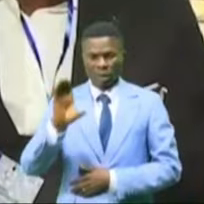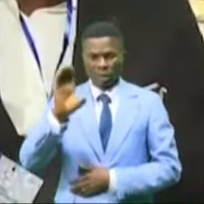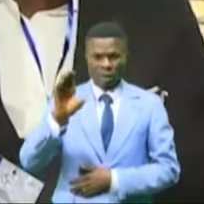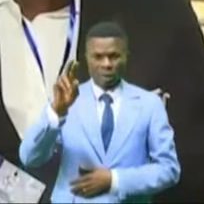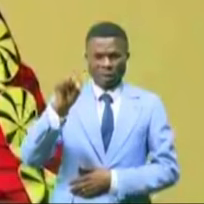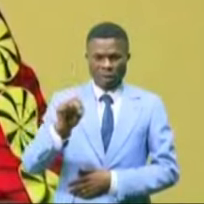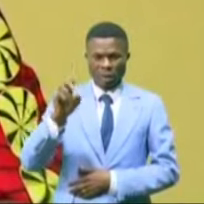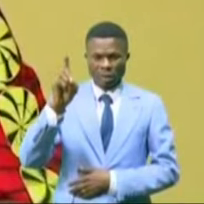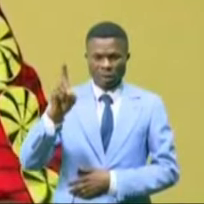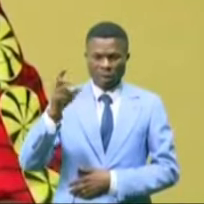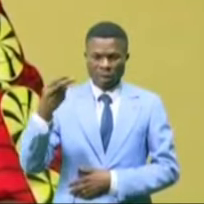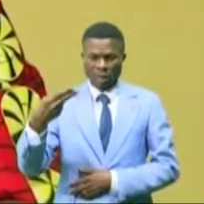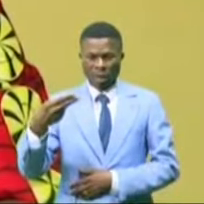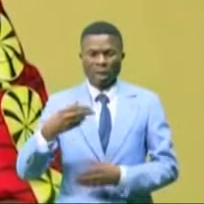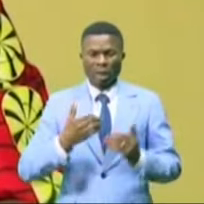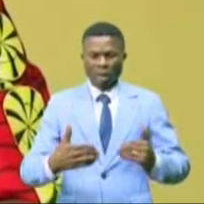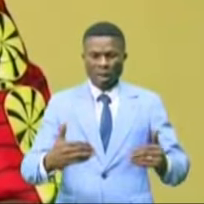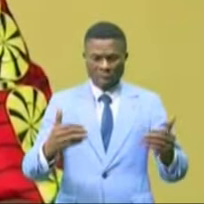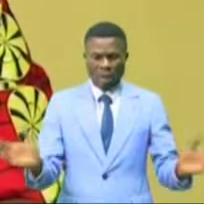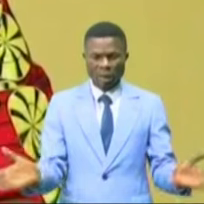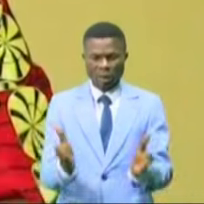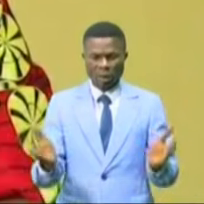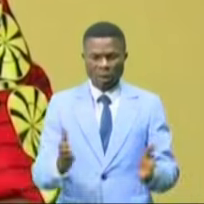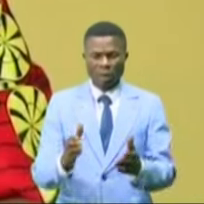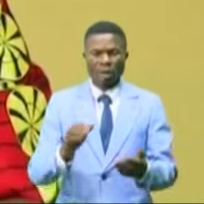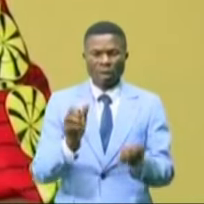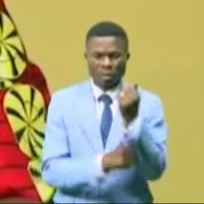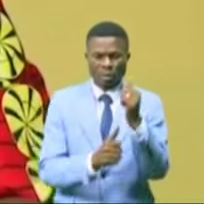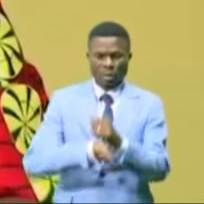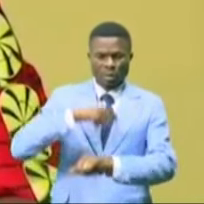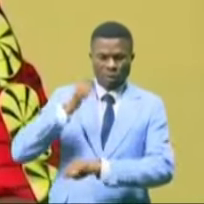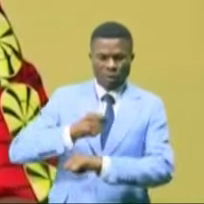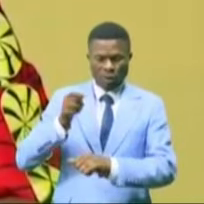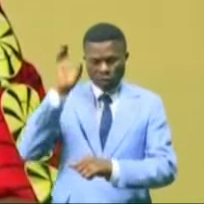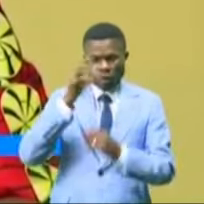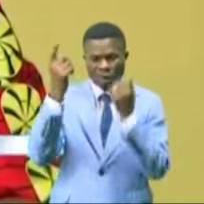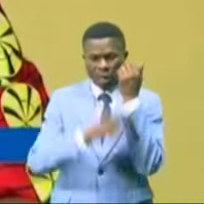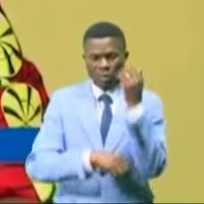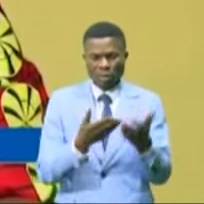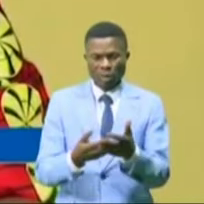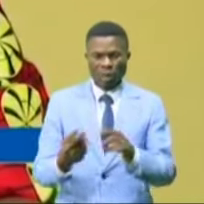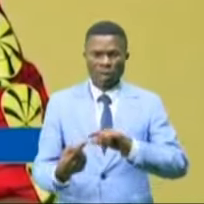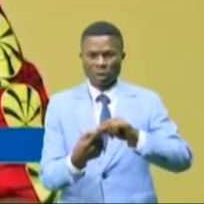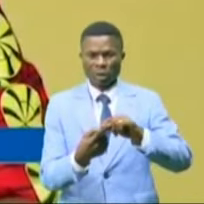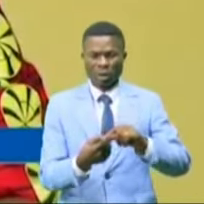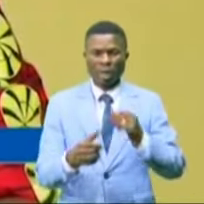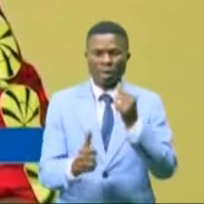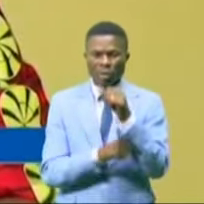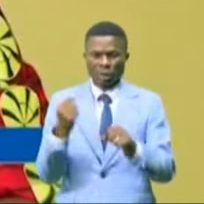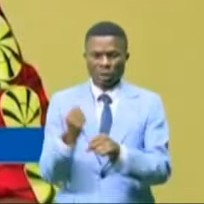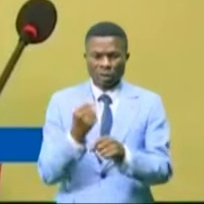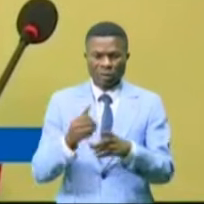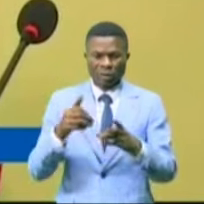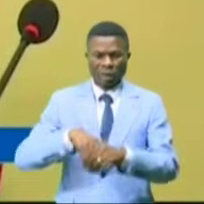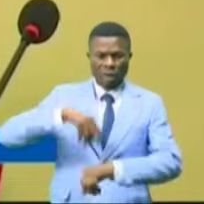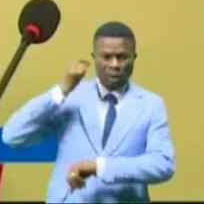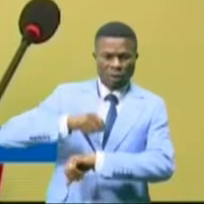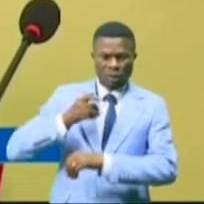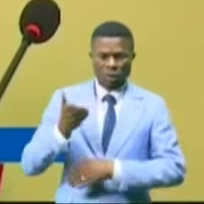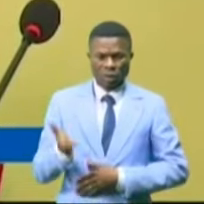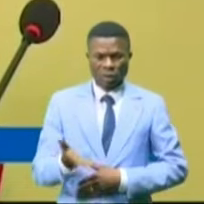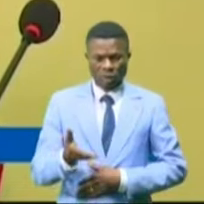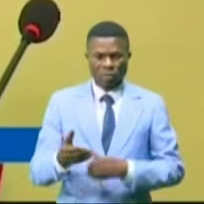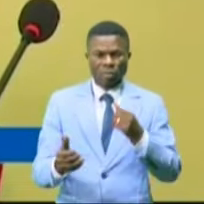devait renforcer les capacités des acteurs de la chaîne de lutte contre l'impunité, spécialement les acteurs judiciaires. les